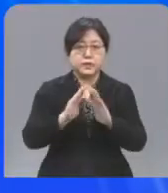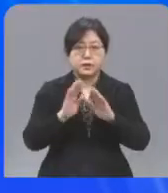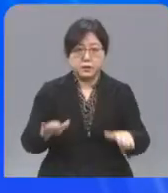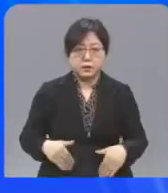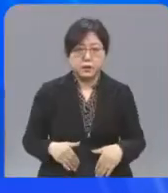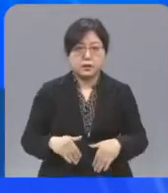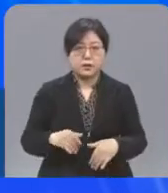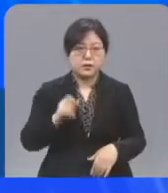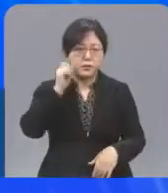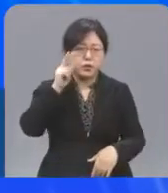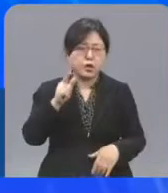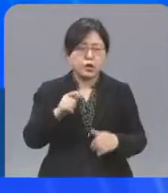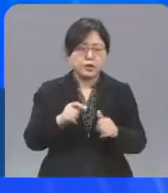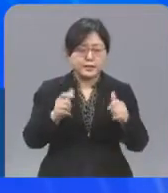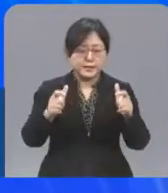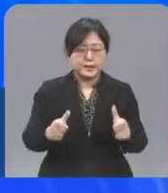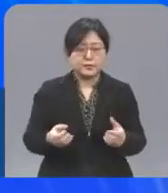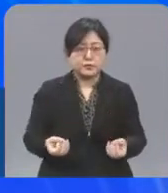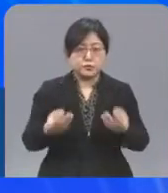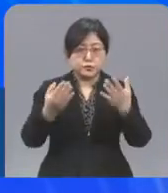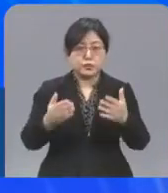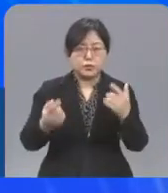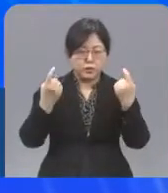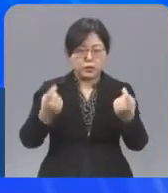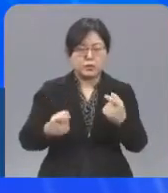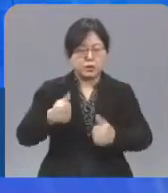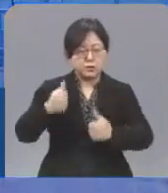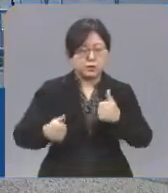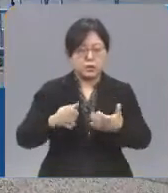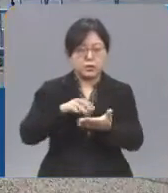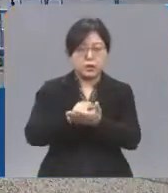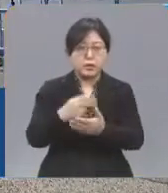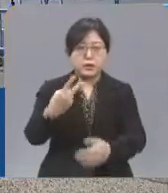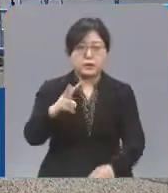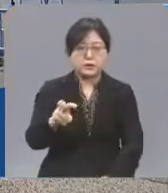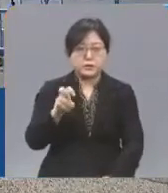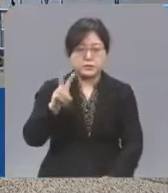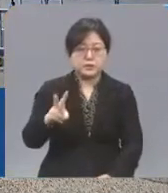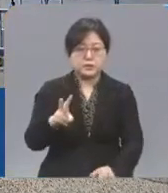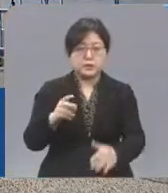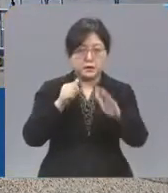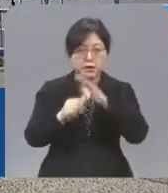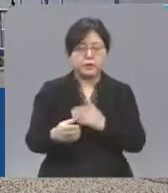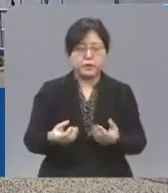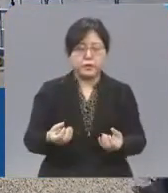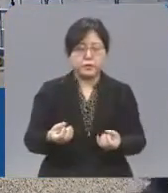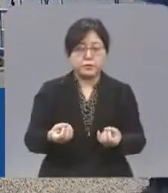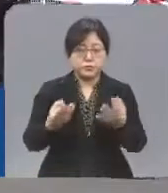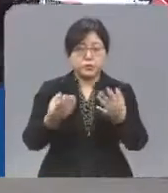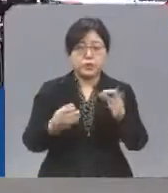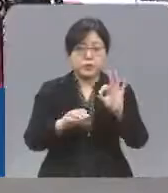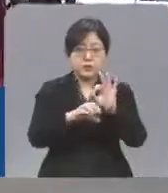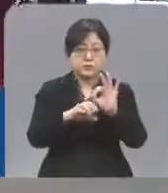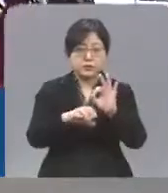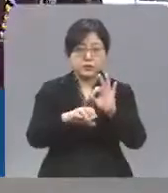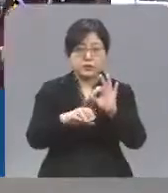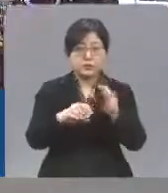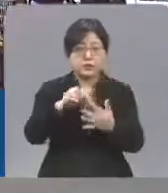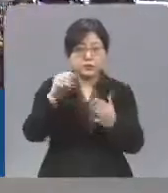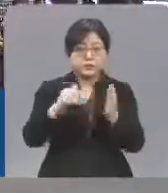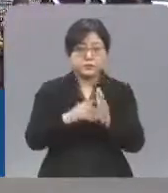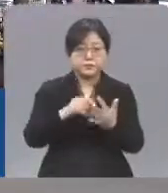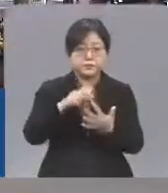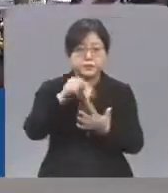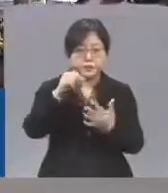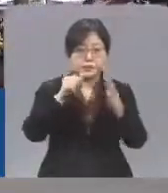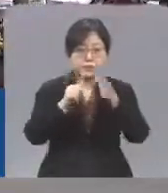전라남도가 우수 지역 축제를 육성하고 관광 경쟁력을 강화하기 위해 2022년 전남 대표 축제 10개를 선정했습니다. 선정된